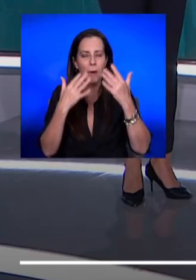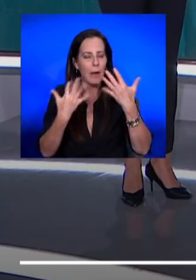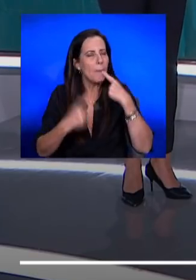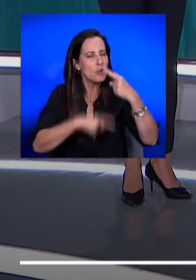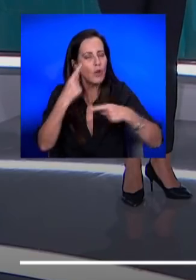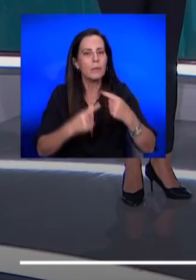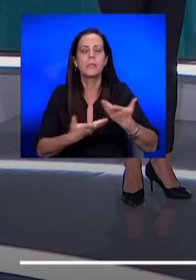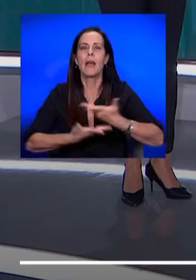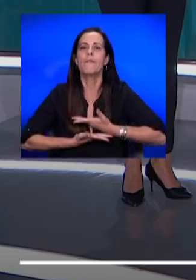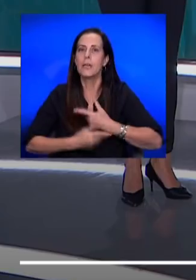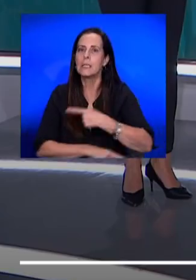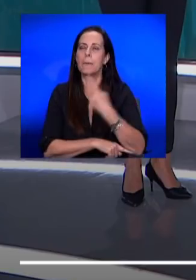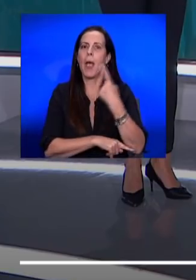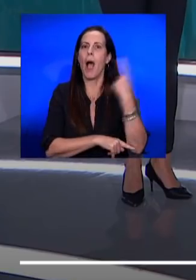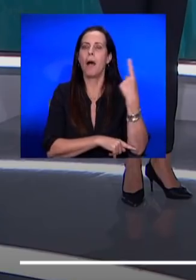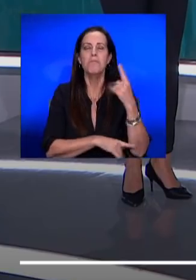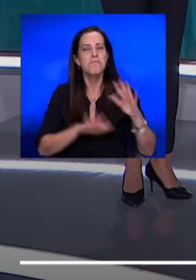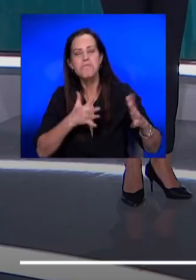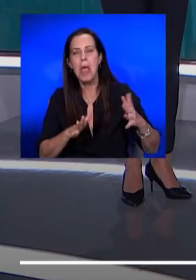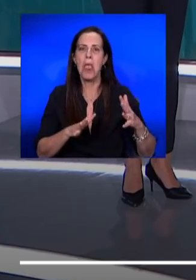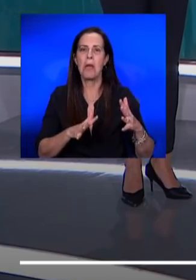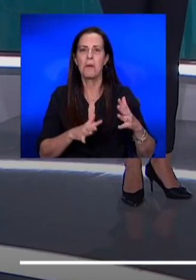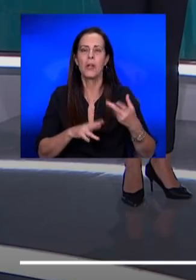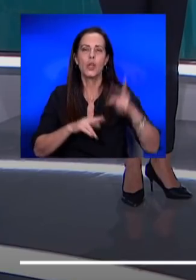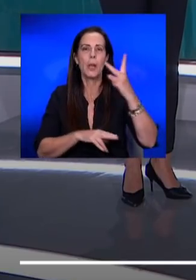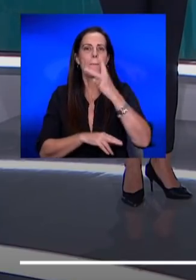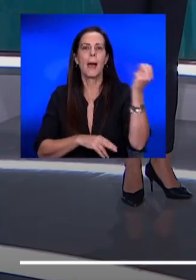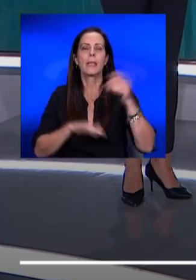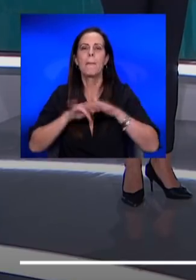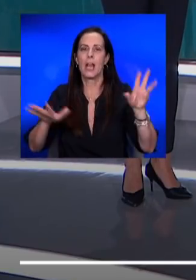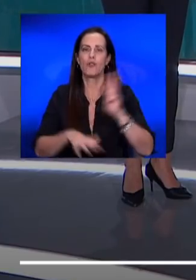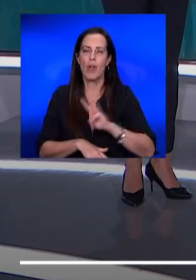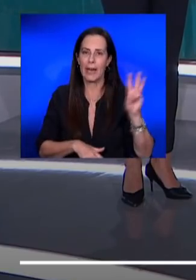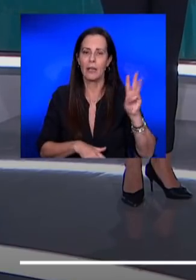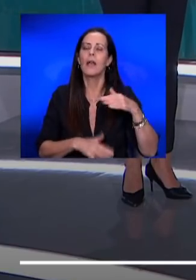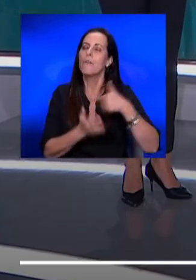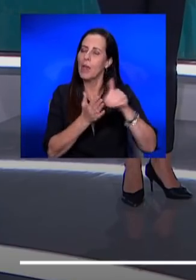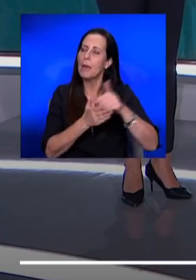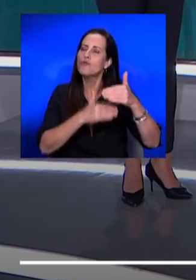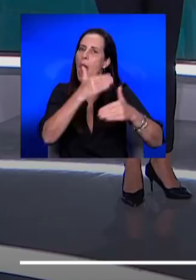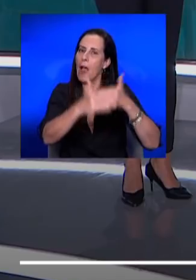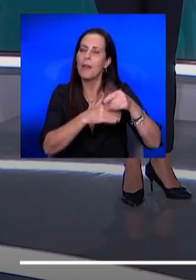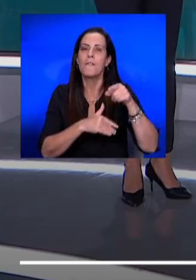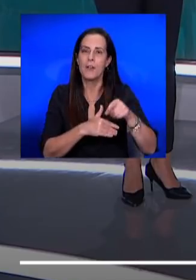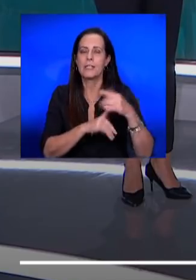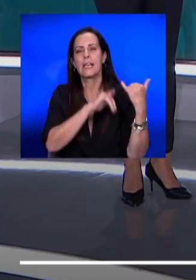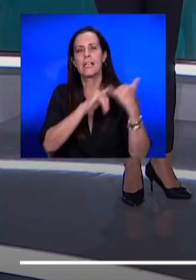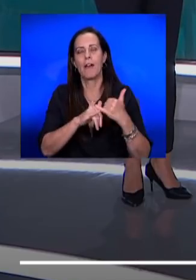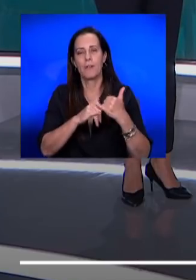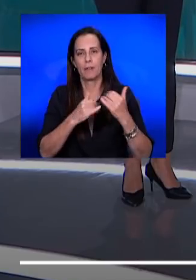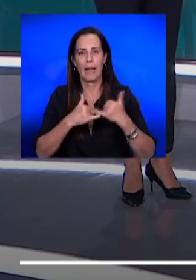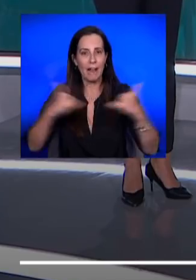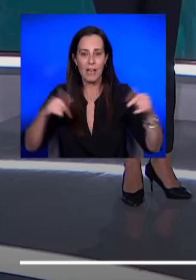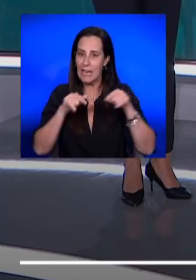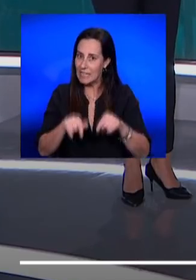יניב צמיחה גבוהה יותר, משהו כמו מעל 200 מיליארד שקלים בהמשך הדרך, וזה יביא לרווחה. את זה